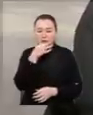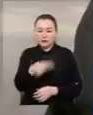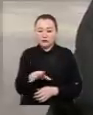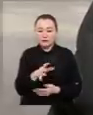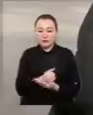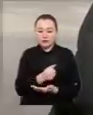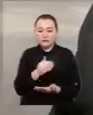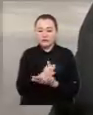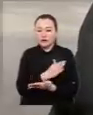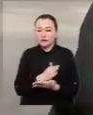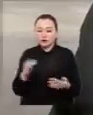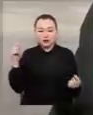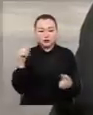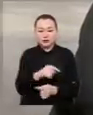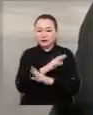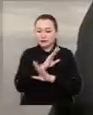не соответствует